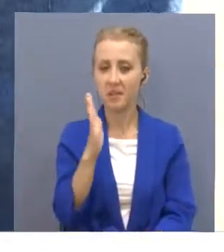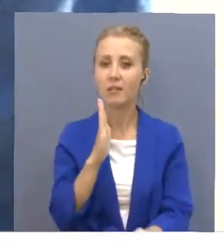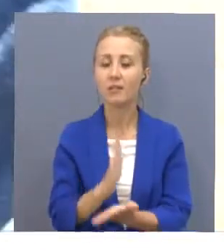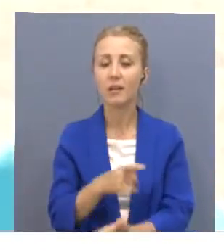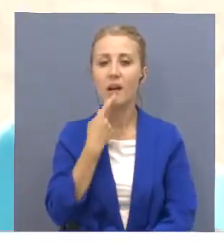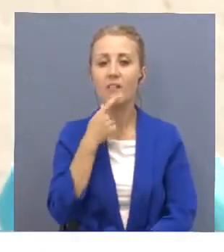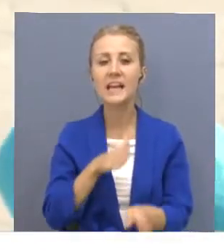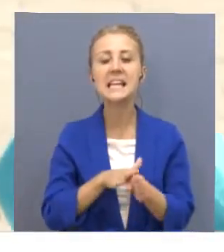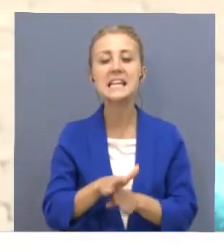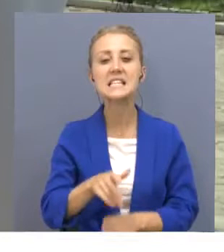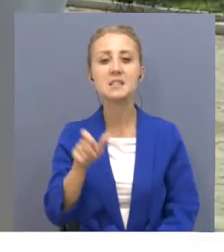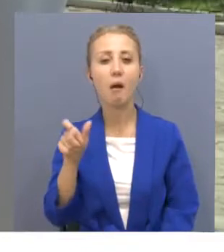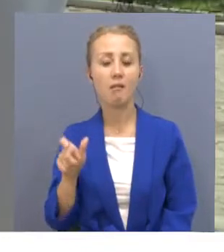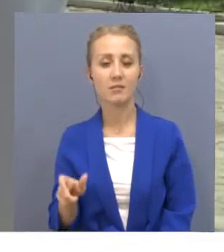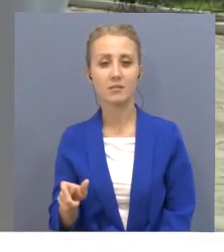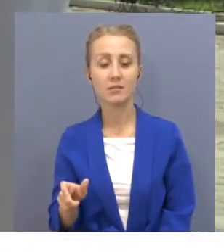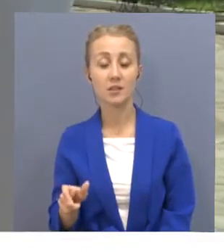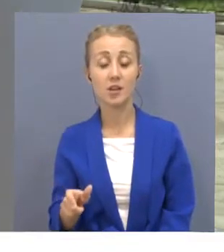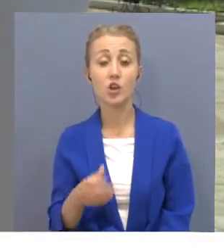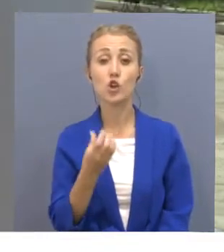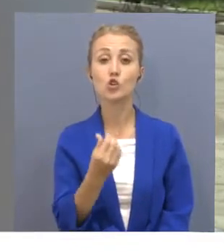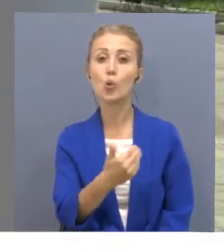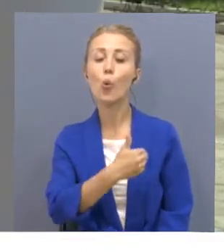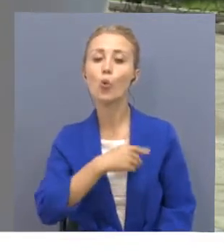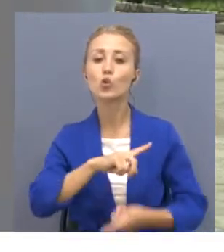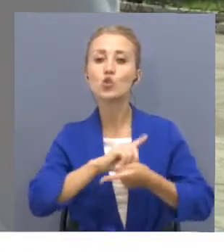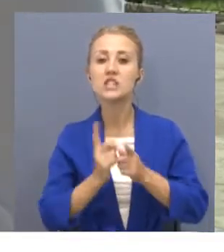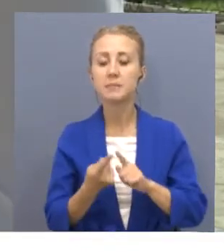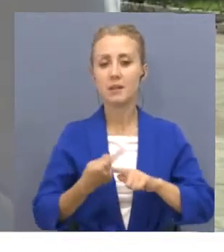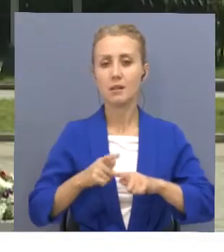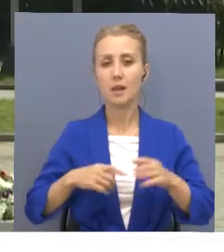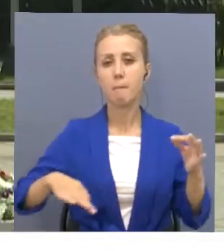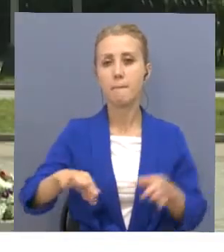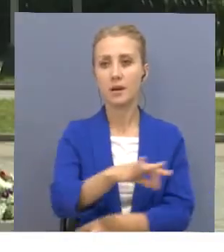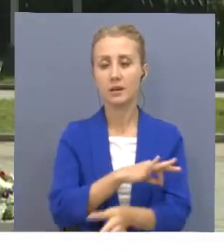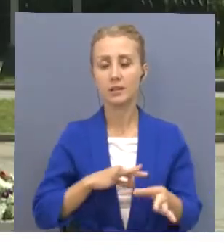говорит исполнитель. Кроме того, в дальнейшем планируется изменить формат данного проекта.